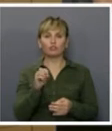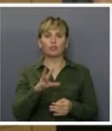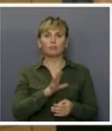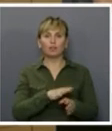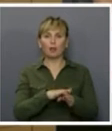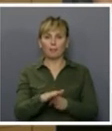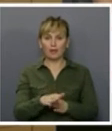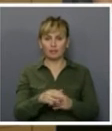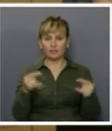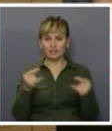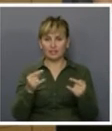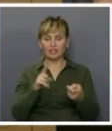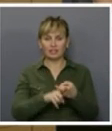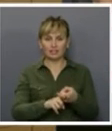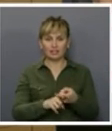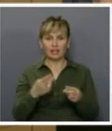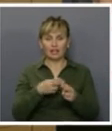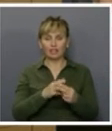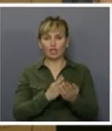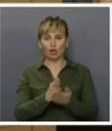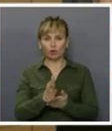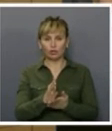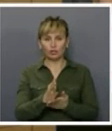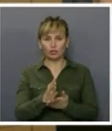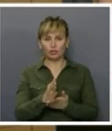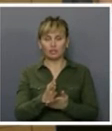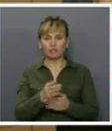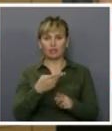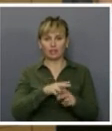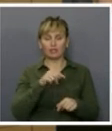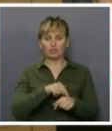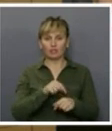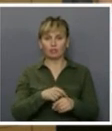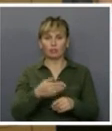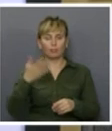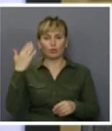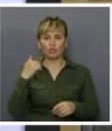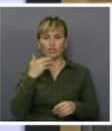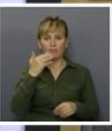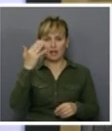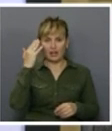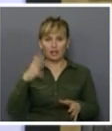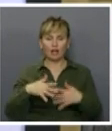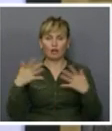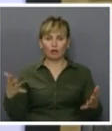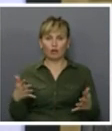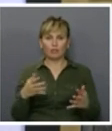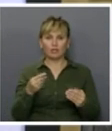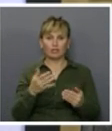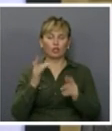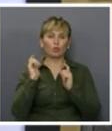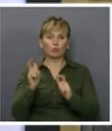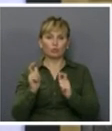полны СМИ касательно данной отрасли, это, по-моему, прошлым летом, да, огромное скопление грузов